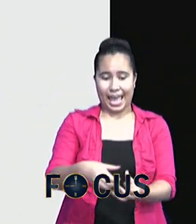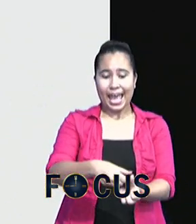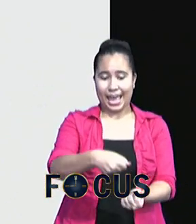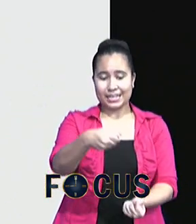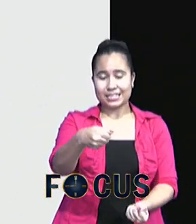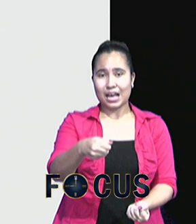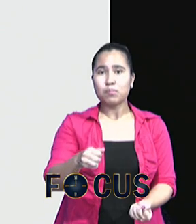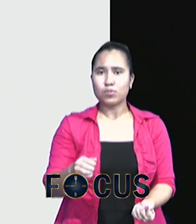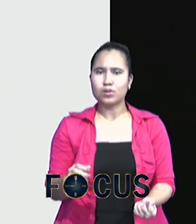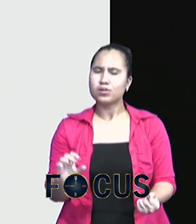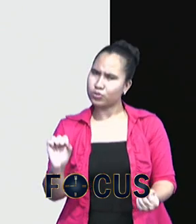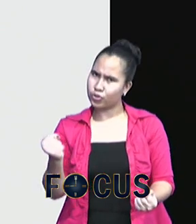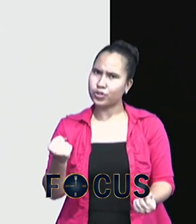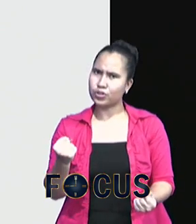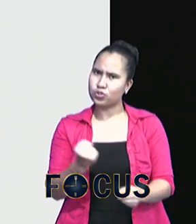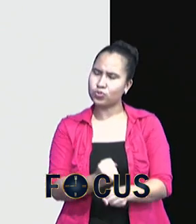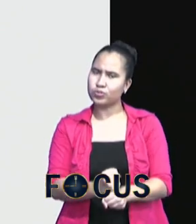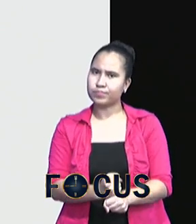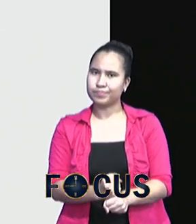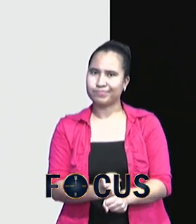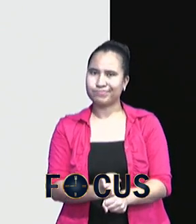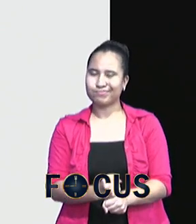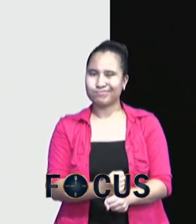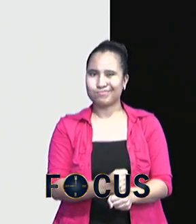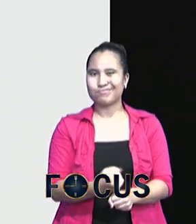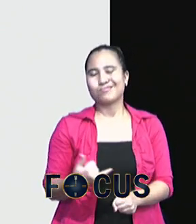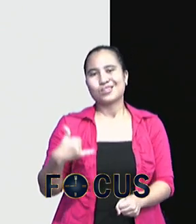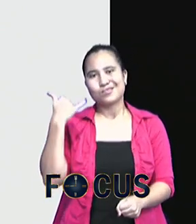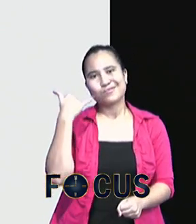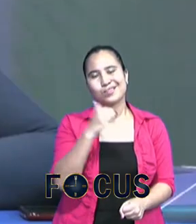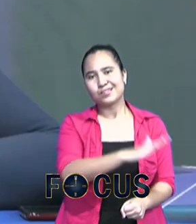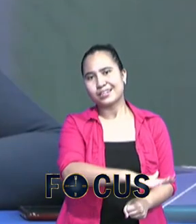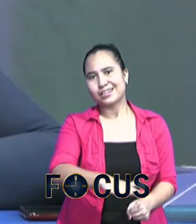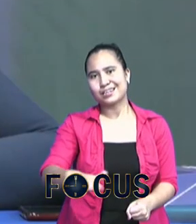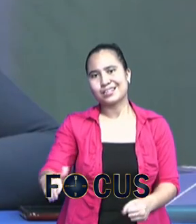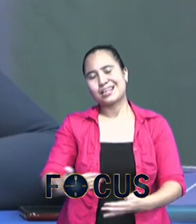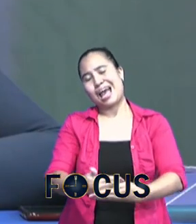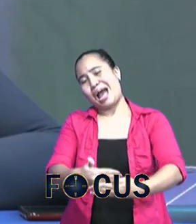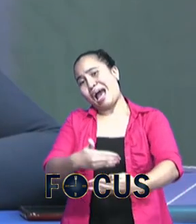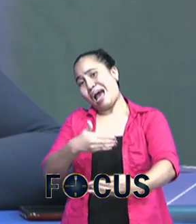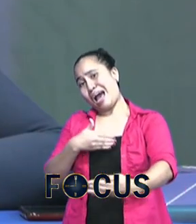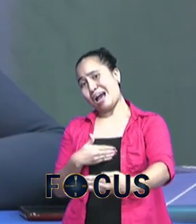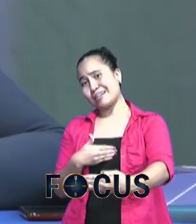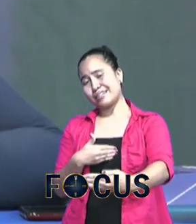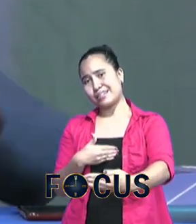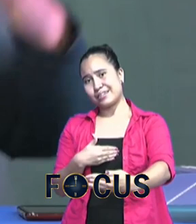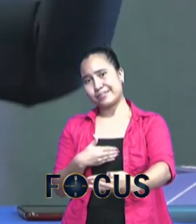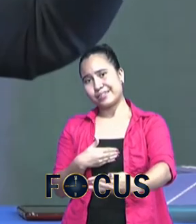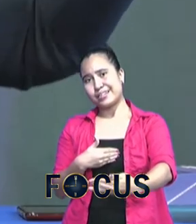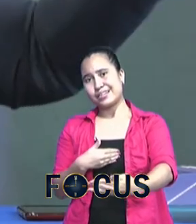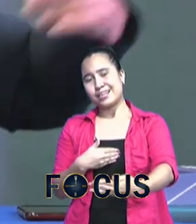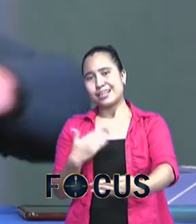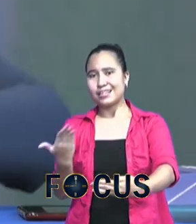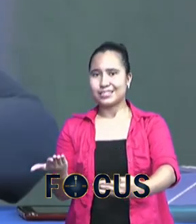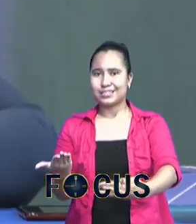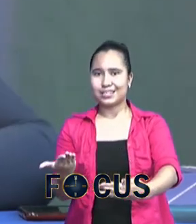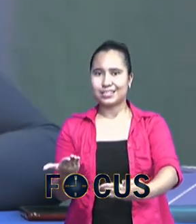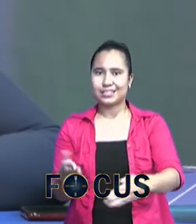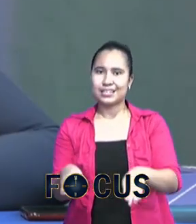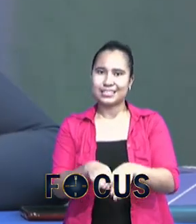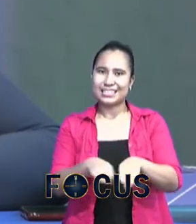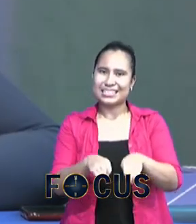Dus een aantal loopt al achter. En als we dan kijken, dan zijn het weer steeds